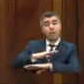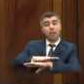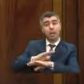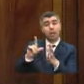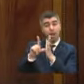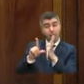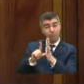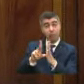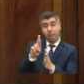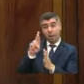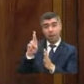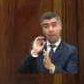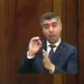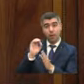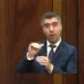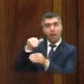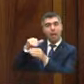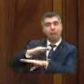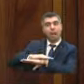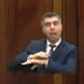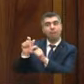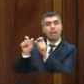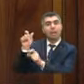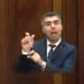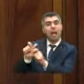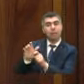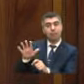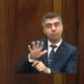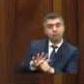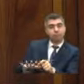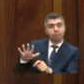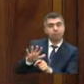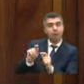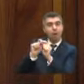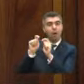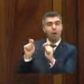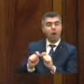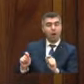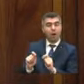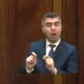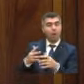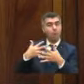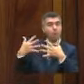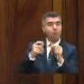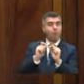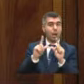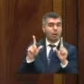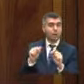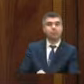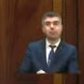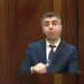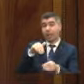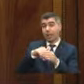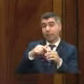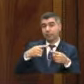على احترام إرادة الناخبين والتي تقوم على أساس الانتخابات الحرة والنزيهة. سيد رئيس الحكومة، كنا في فريق الأصالة